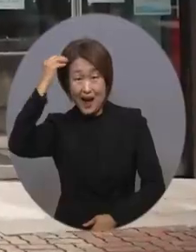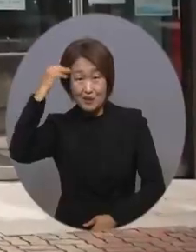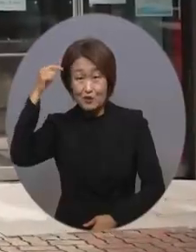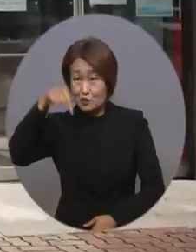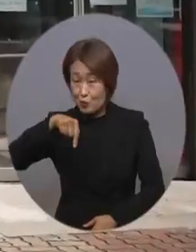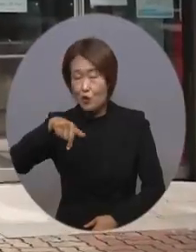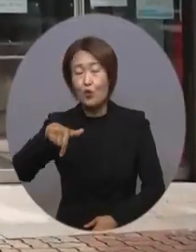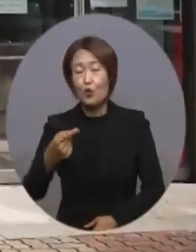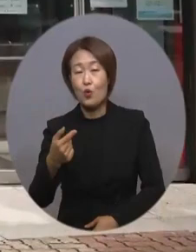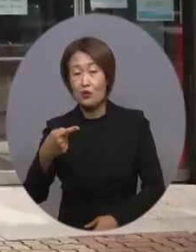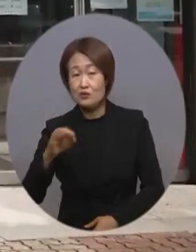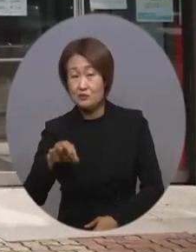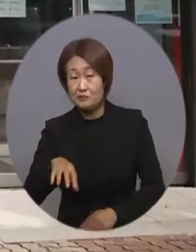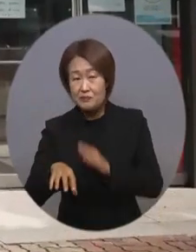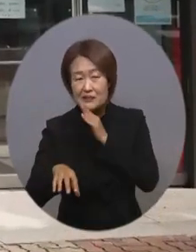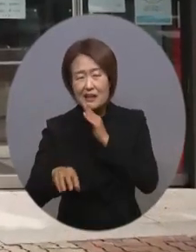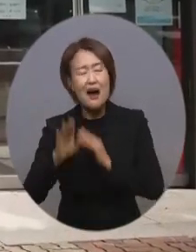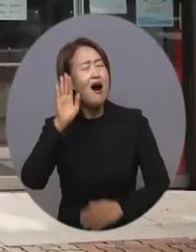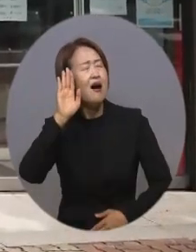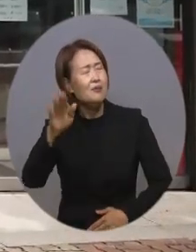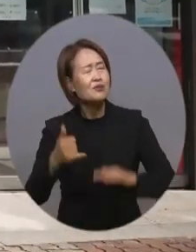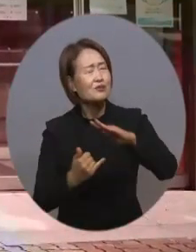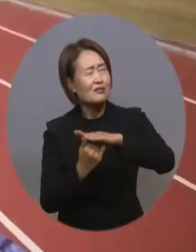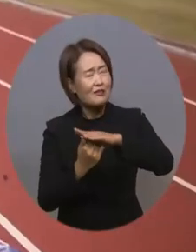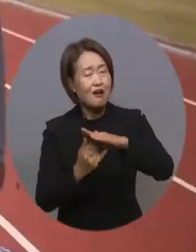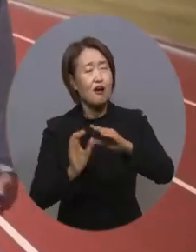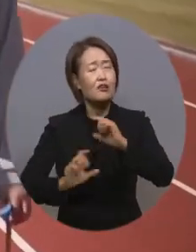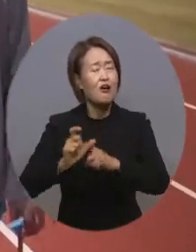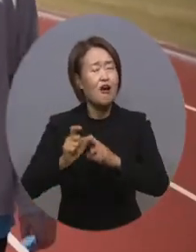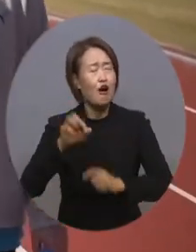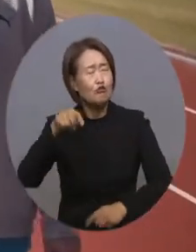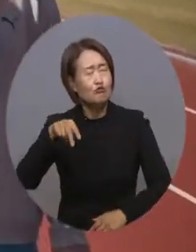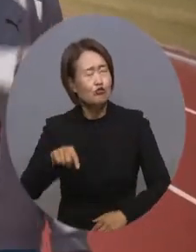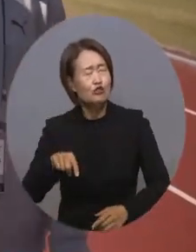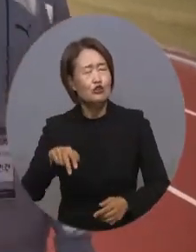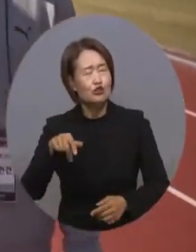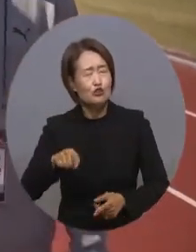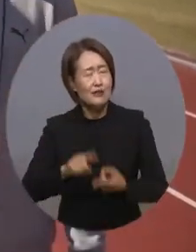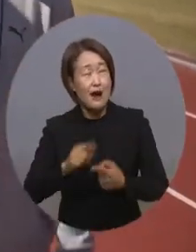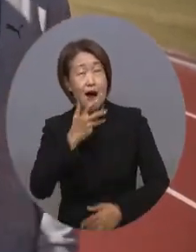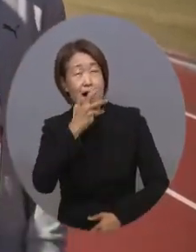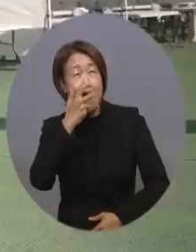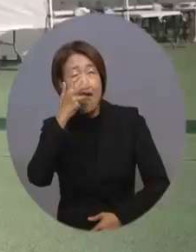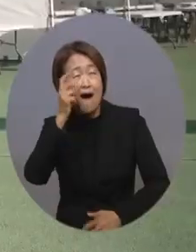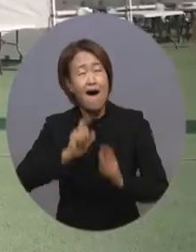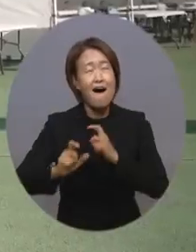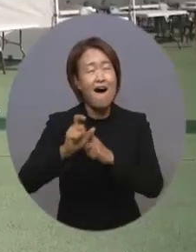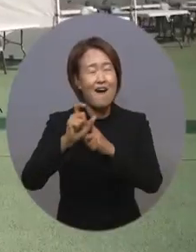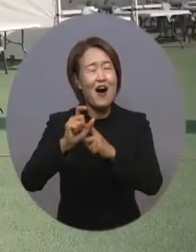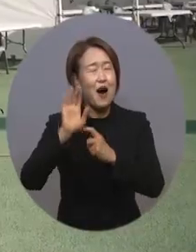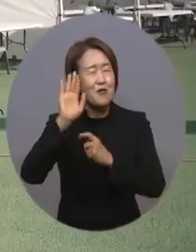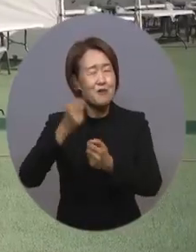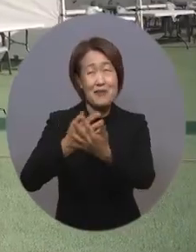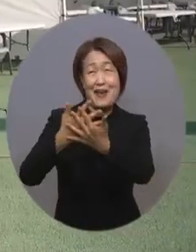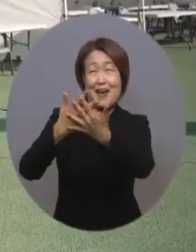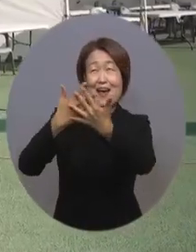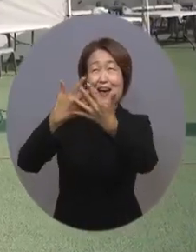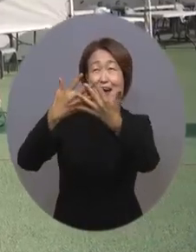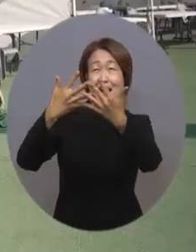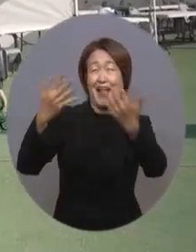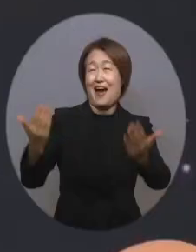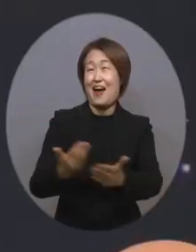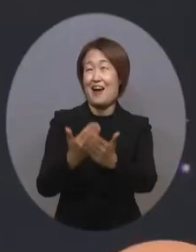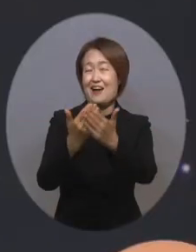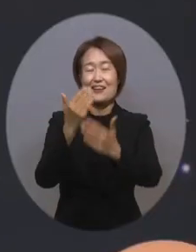고흥에서 우주가 꿈나무 청소년들이 우주항공에 대한 꿈을 펼치는 장이 열려 한국 우주항공의 미래가 밝을 것으로